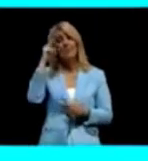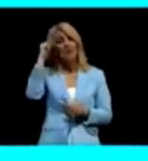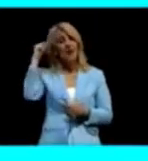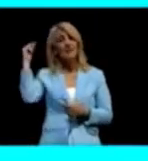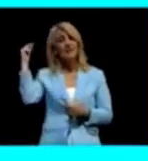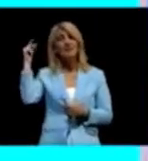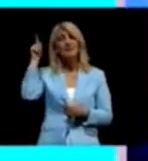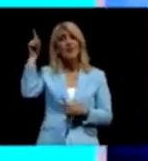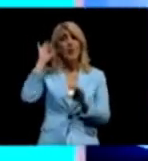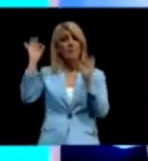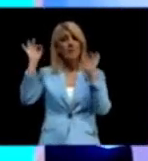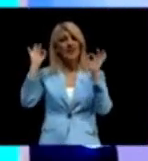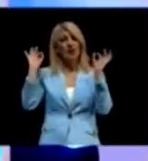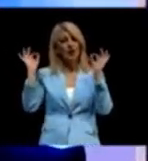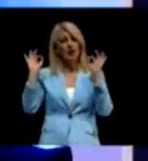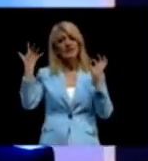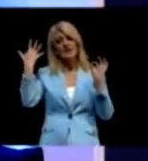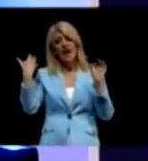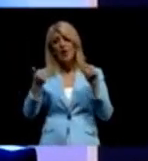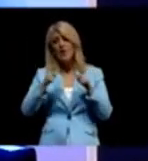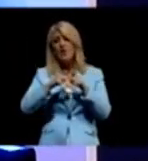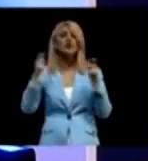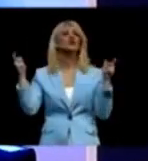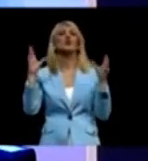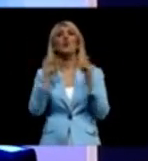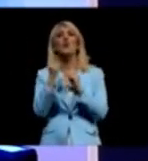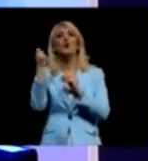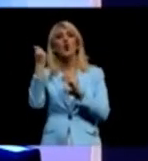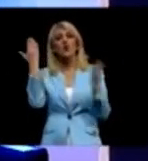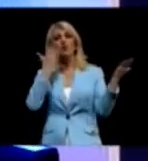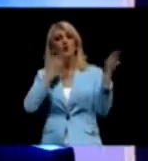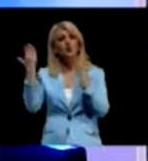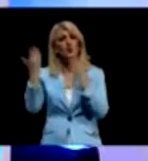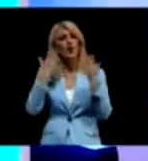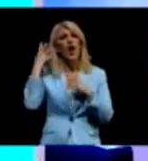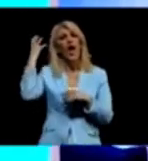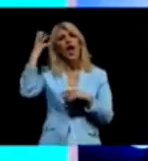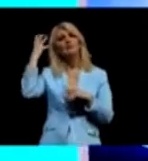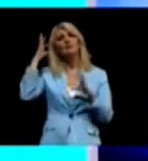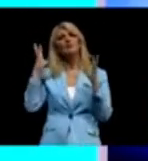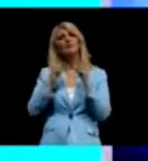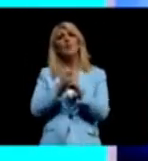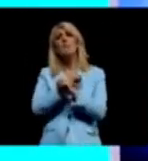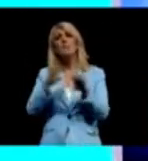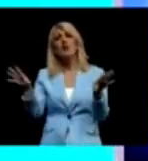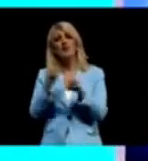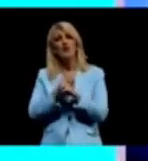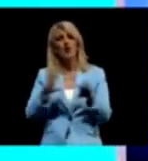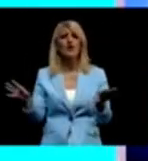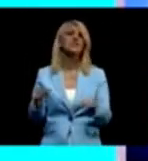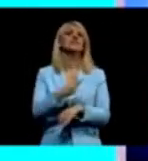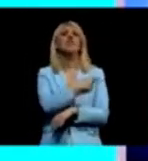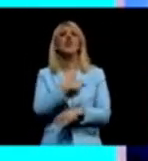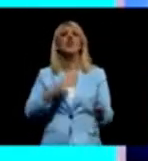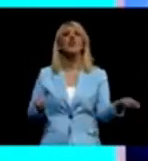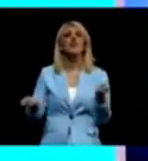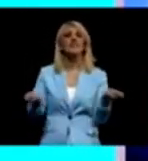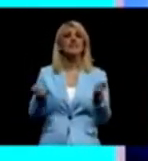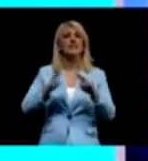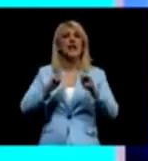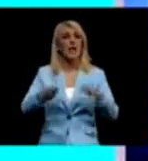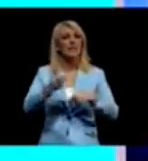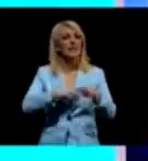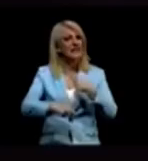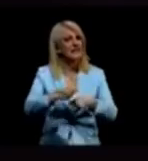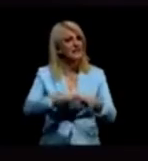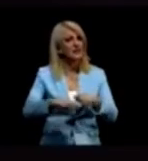έχουμε Σχολή Οικονομικών και Περιφερειακών Σπουδών, Σχολή Επιστημών Πληροφορίας, Σχολή Επιστημών Διοίκησης Επιχειρήσεων. Και δεν είναι